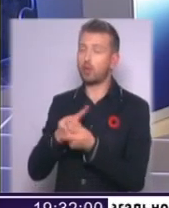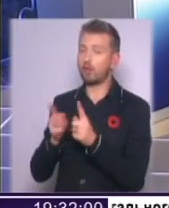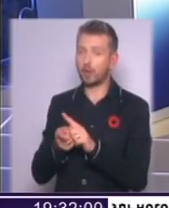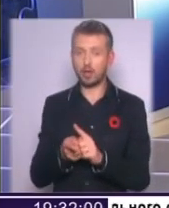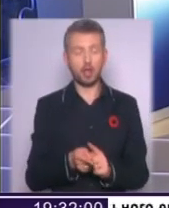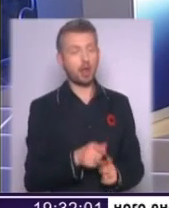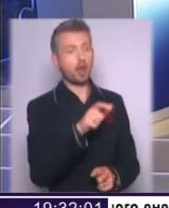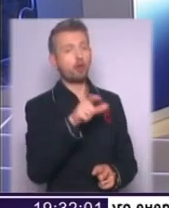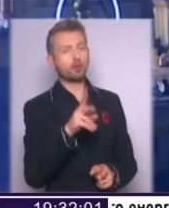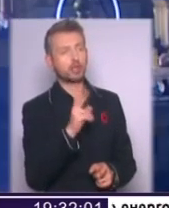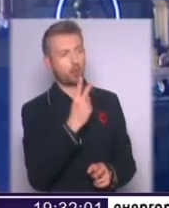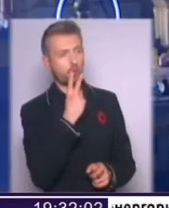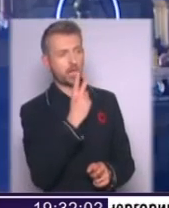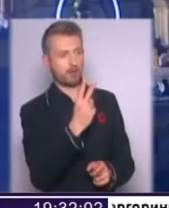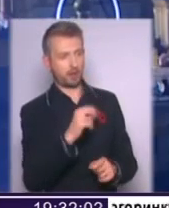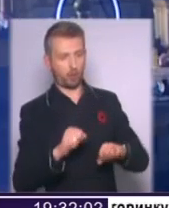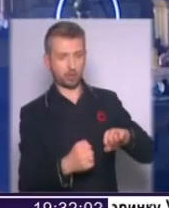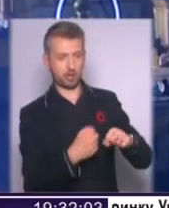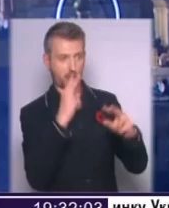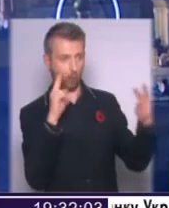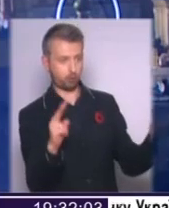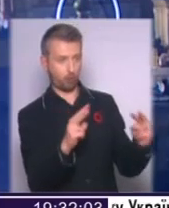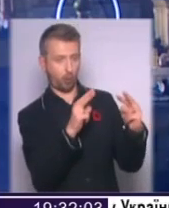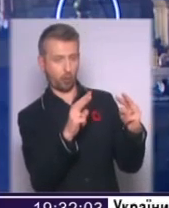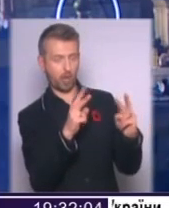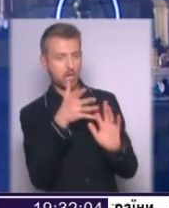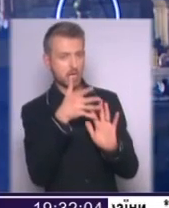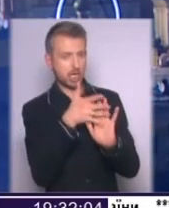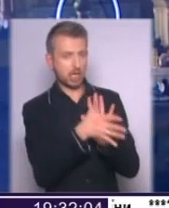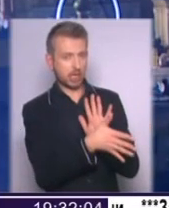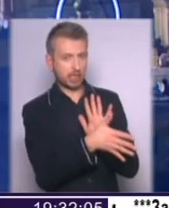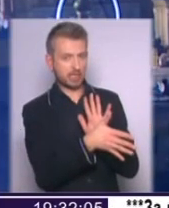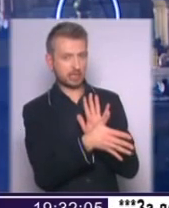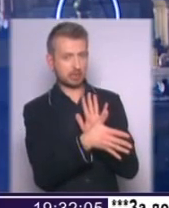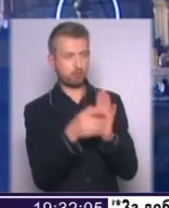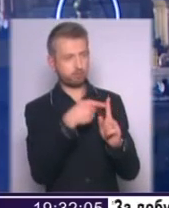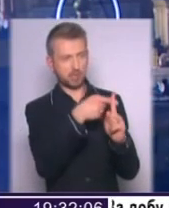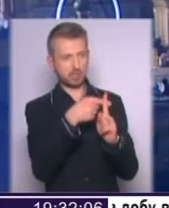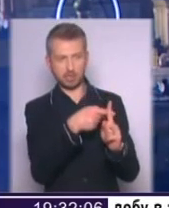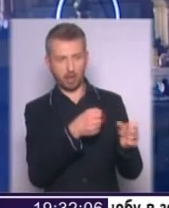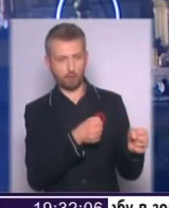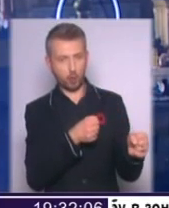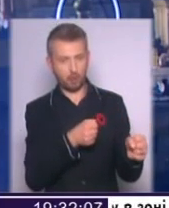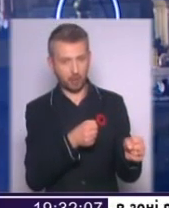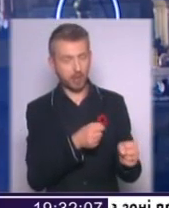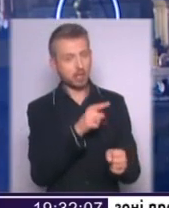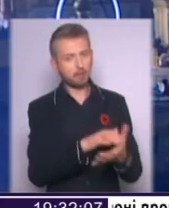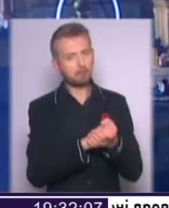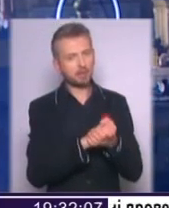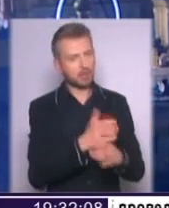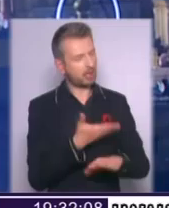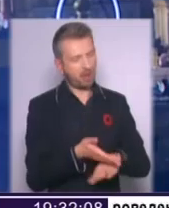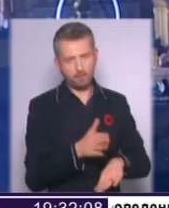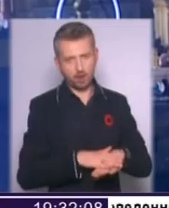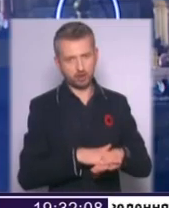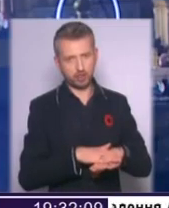На одного крізь ну, ми приціл ж розуміємо. Так, так. Автомата, звичайно, що їм примиритися важче.